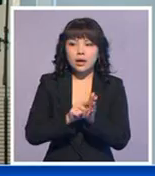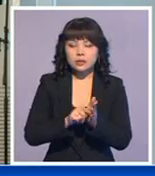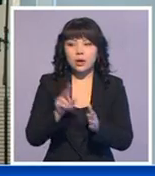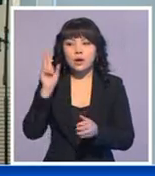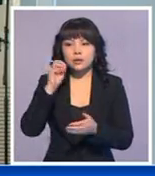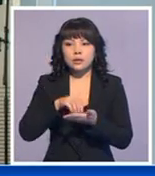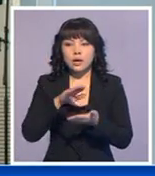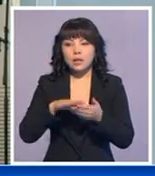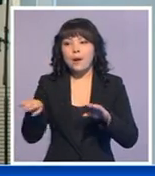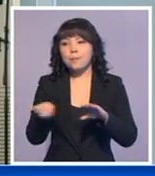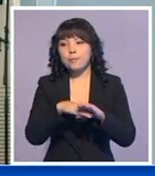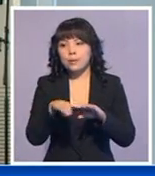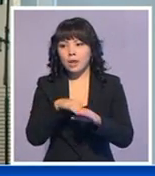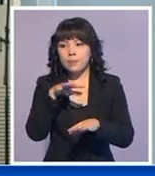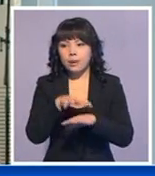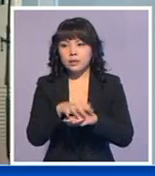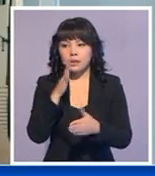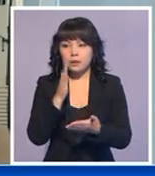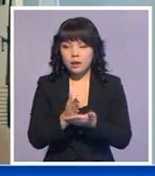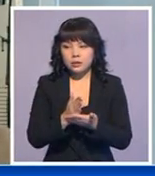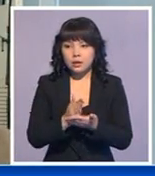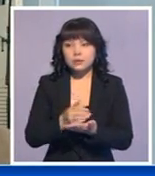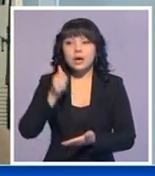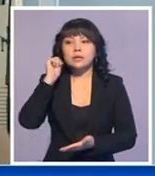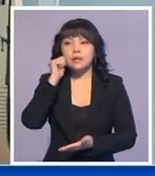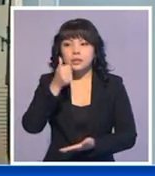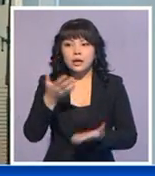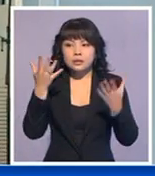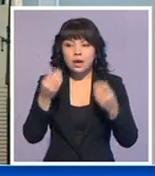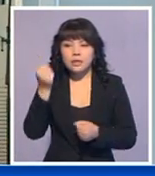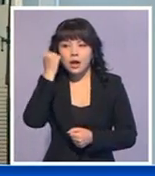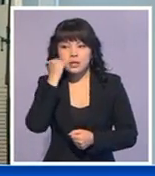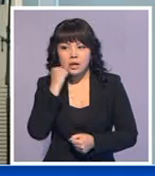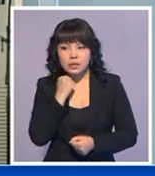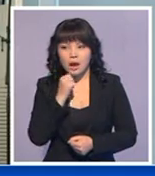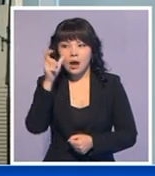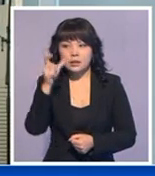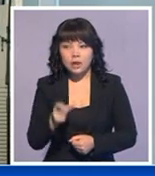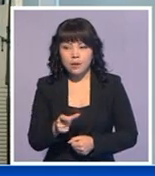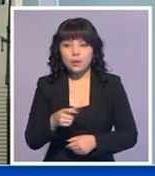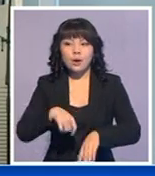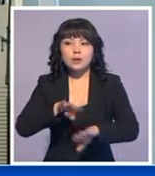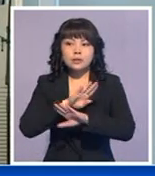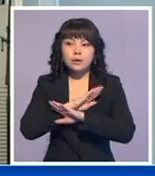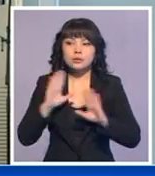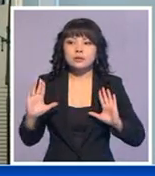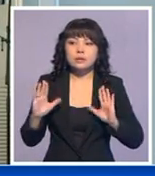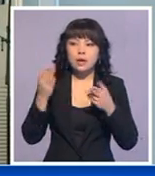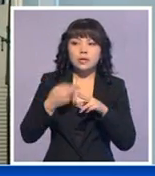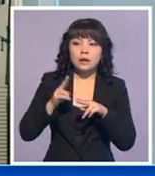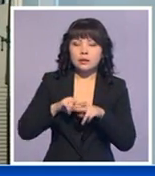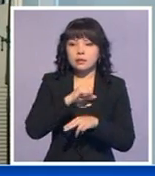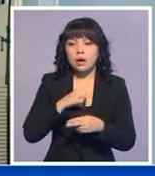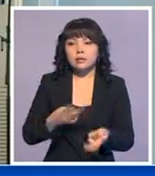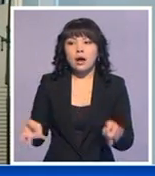шотында банкта жиналып атады. Ал енді ертең кәрі адам ана дүниеге кеткенде, одан